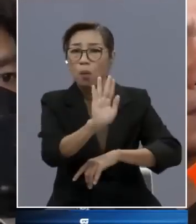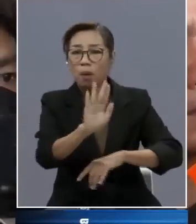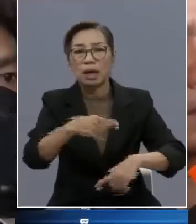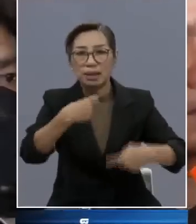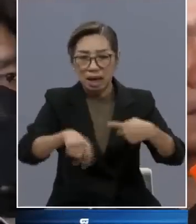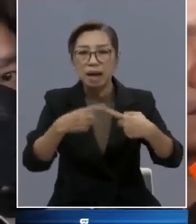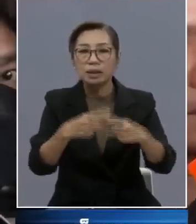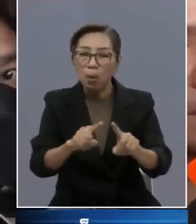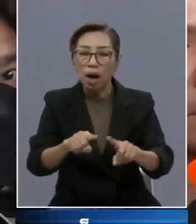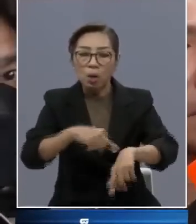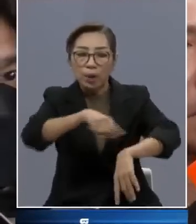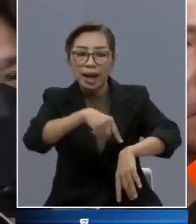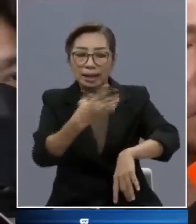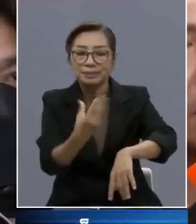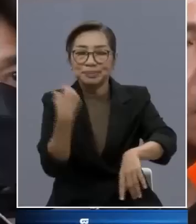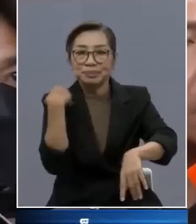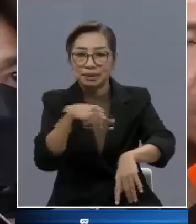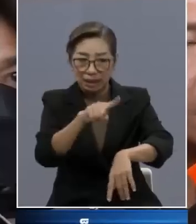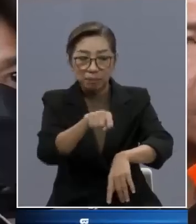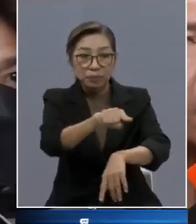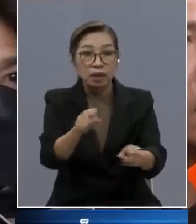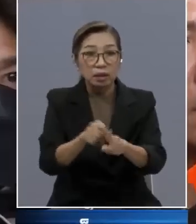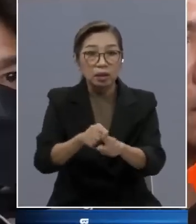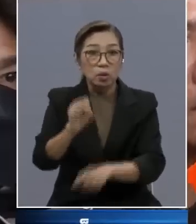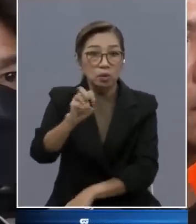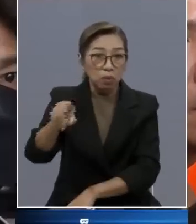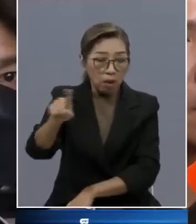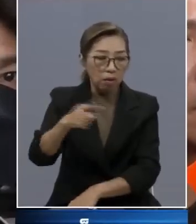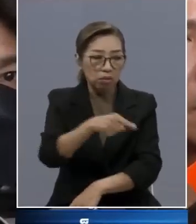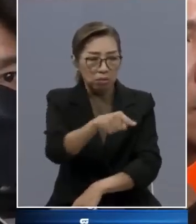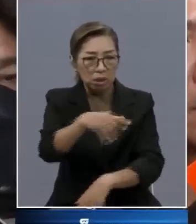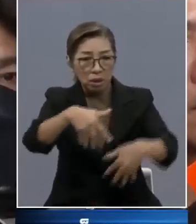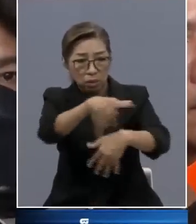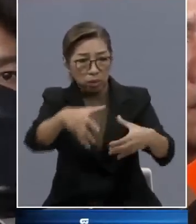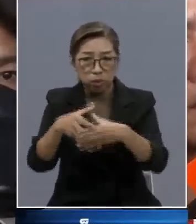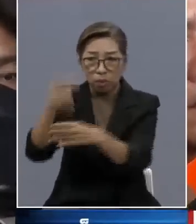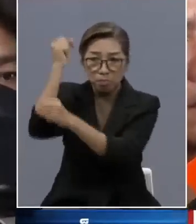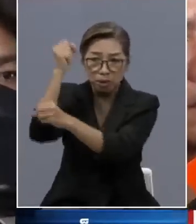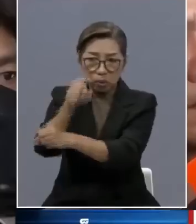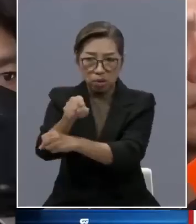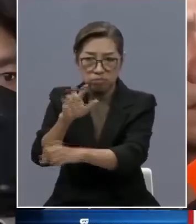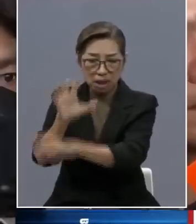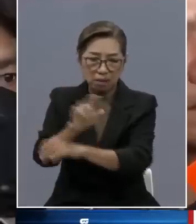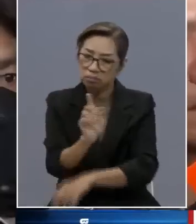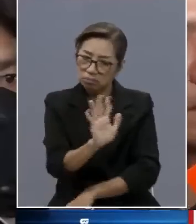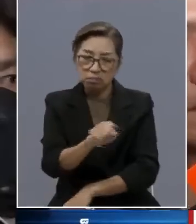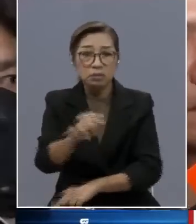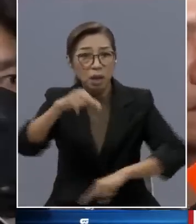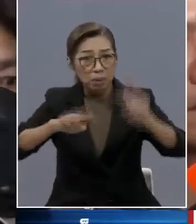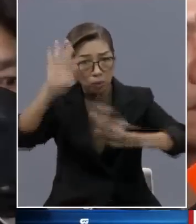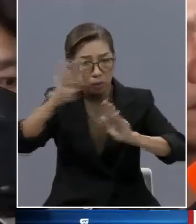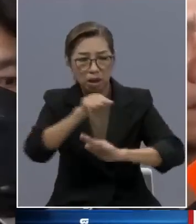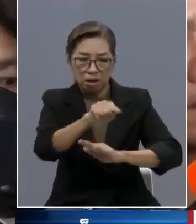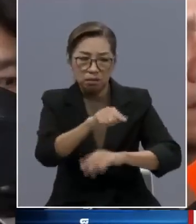มนุมกดดันสว.อยากให้ก้าวไกลไปทำความเข้าใจกับเครือข่ายไม่ควรมาชุมนุมกดดัน ถ้าตนนั้นยอมรับระบบประชาธิปไตยก็ไม่ควร